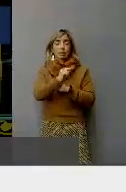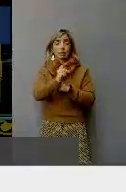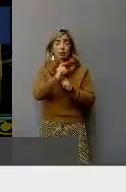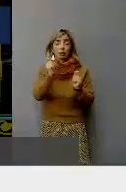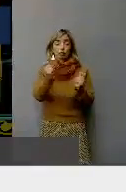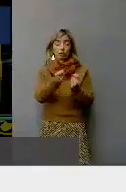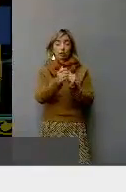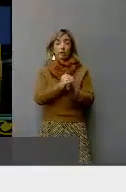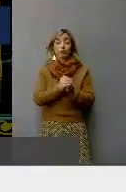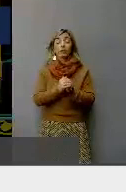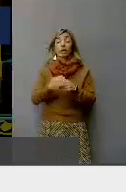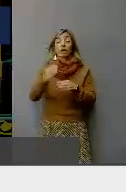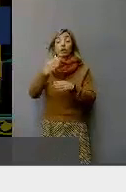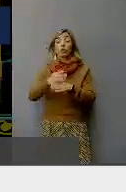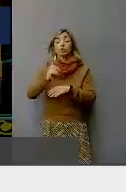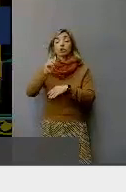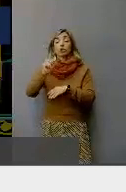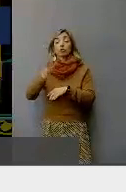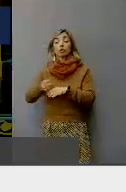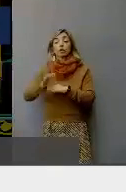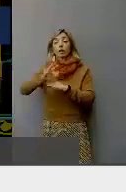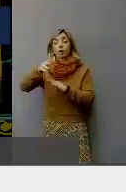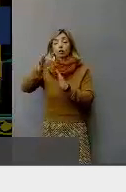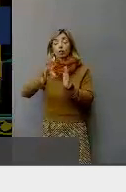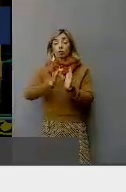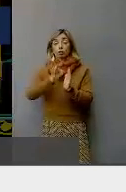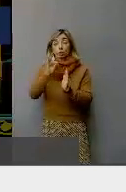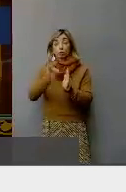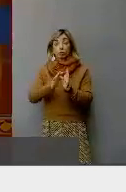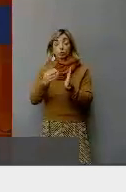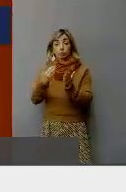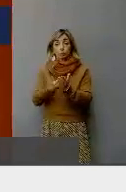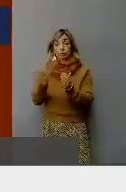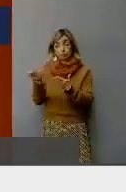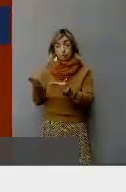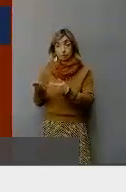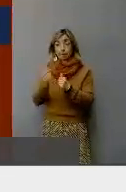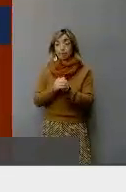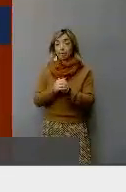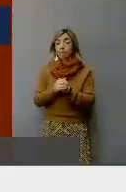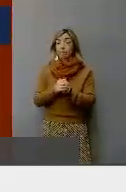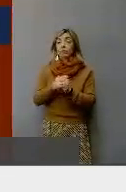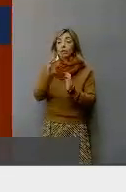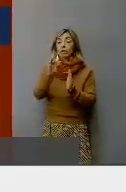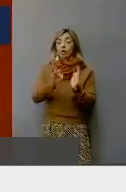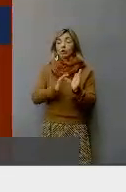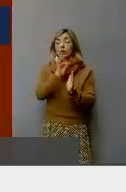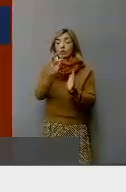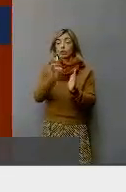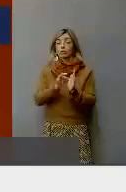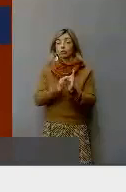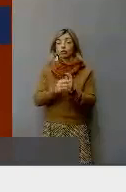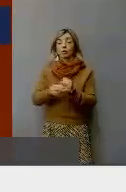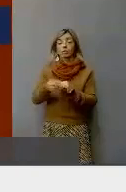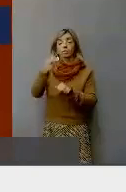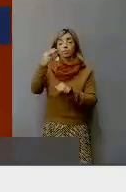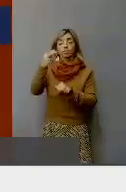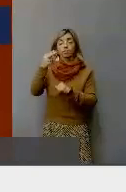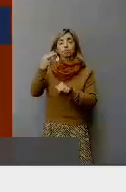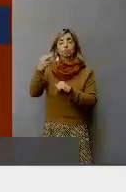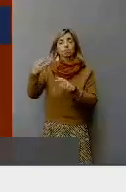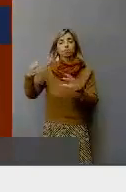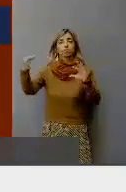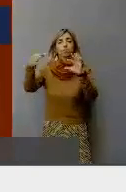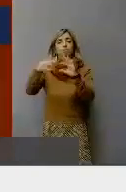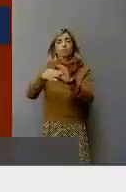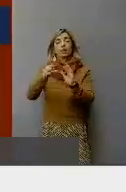giordano l'altro ordine del giorno sulla proposta grazie questo l'ordine del giorno si richiamava la delibera